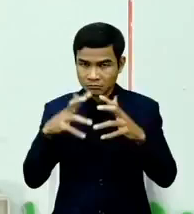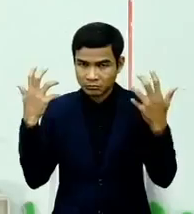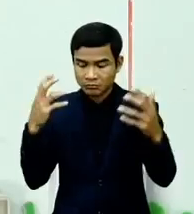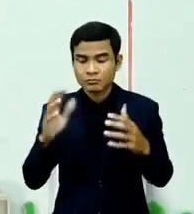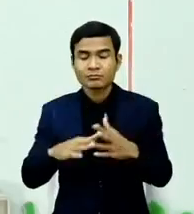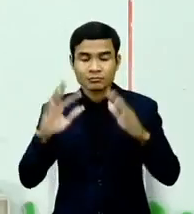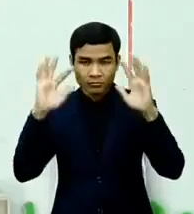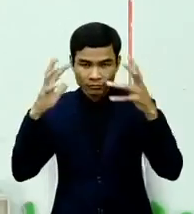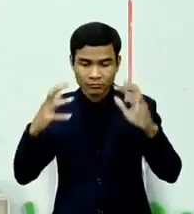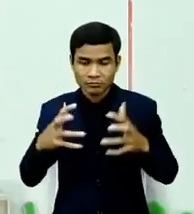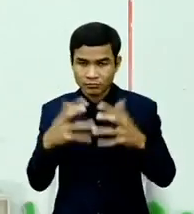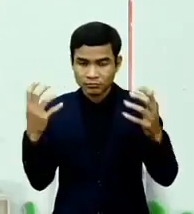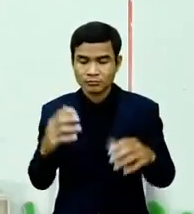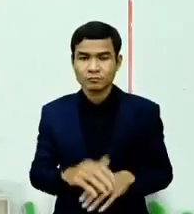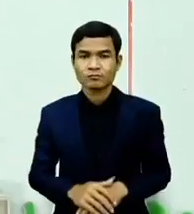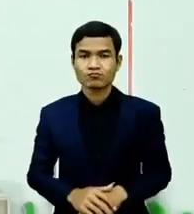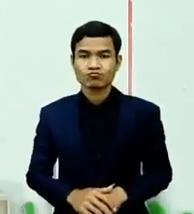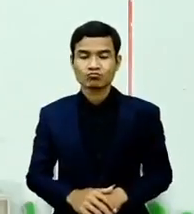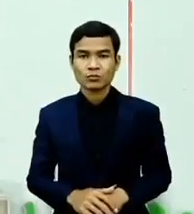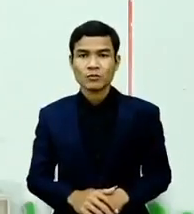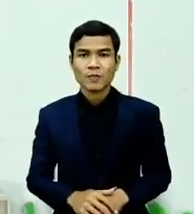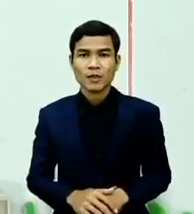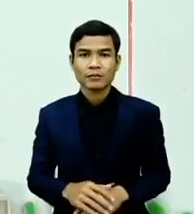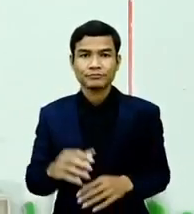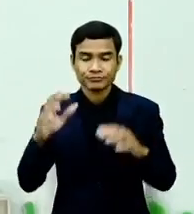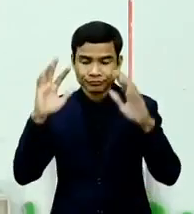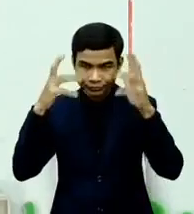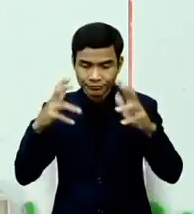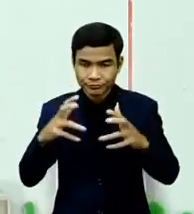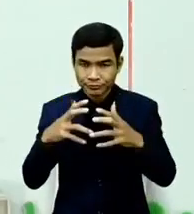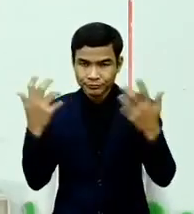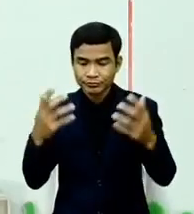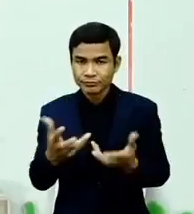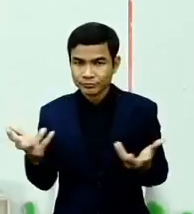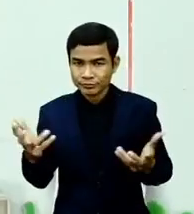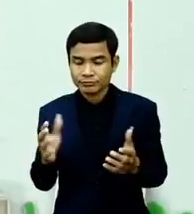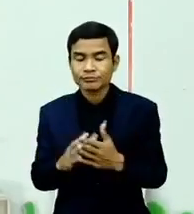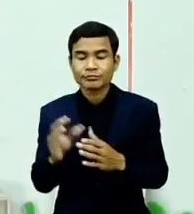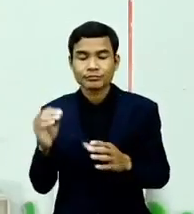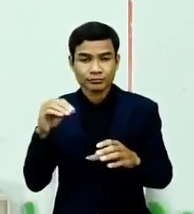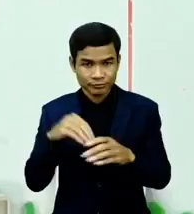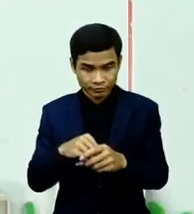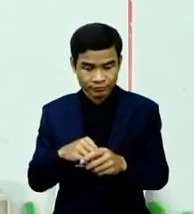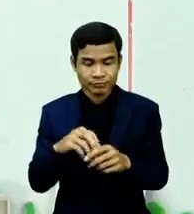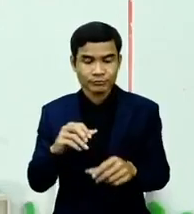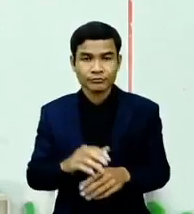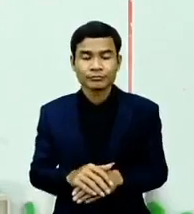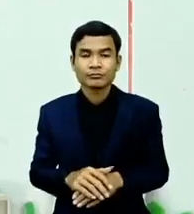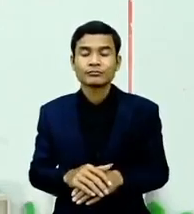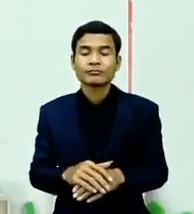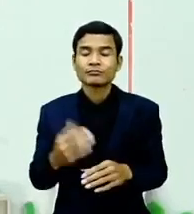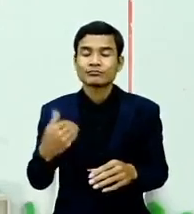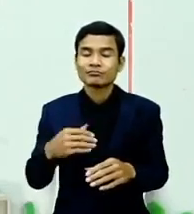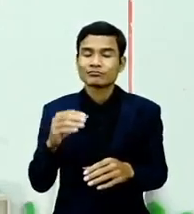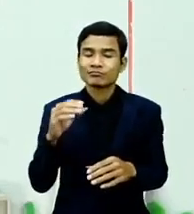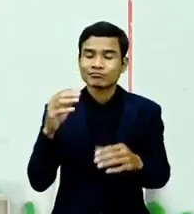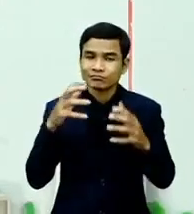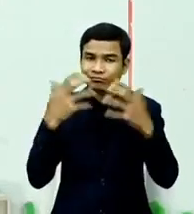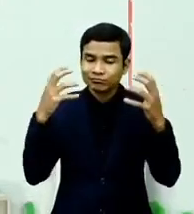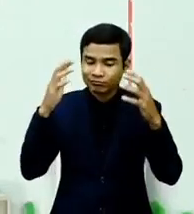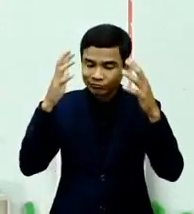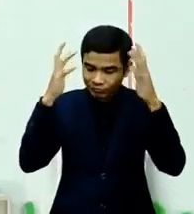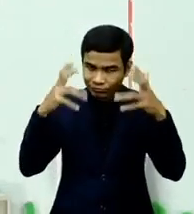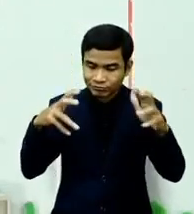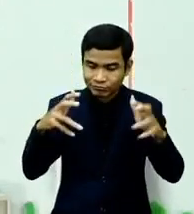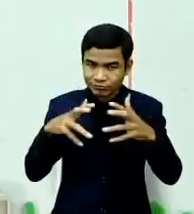ងតោកូនមើលមើលតោនេះយ៉ាងម៉េចកូនចានៅខាងក្នុងមែនទេចុះតោនេះយ៉ាងម៉េចកូនចា